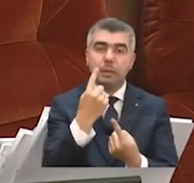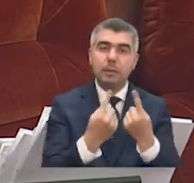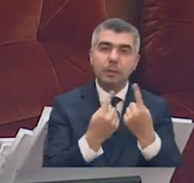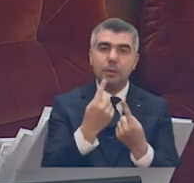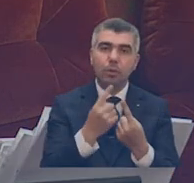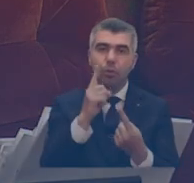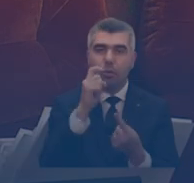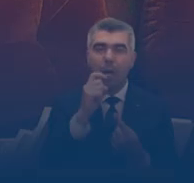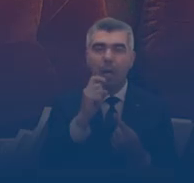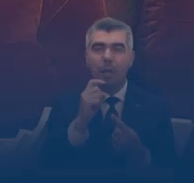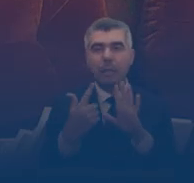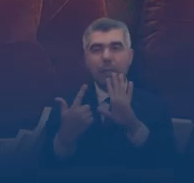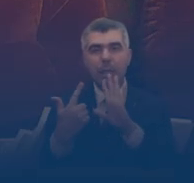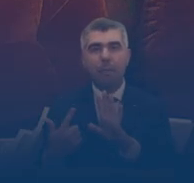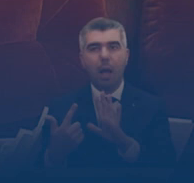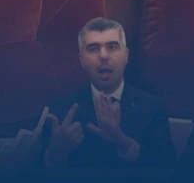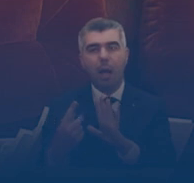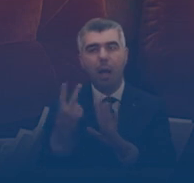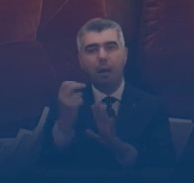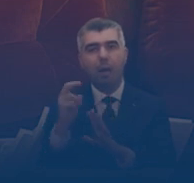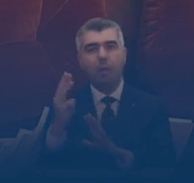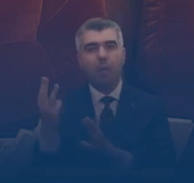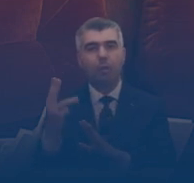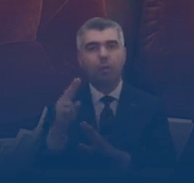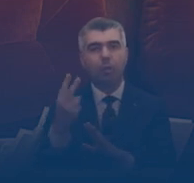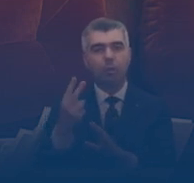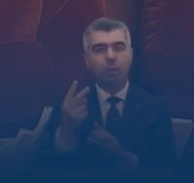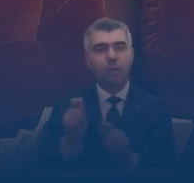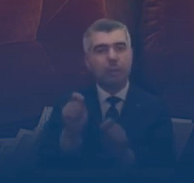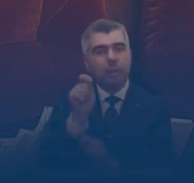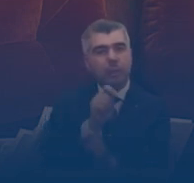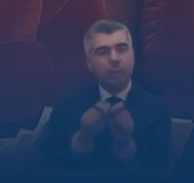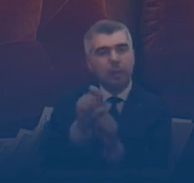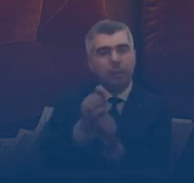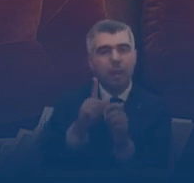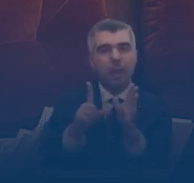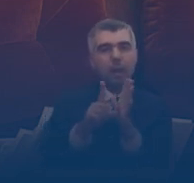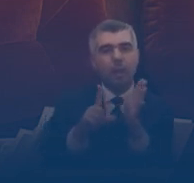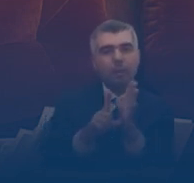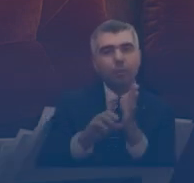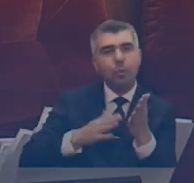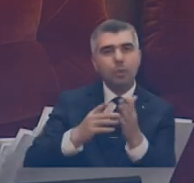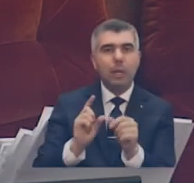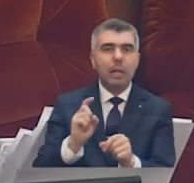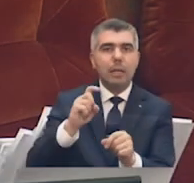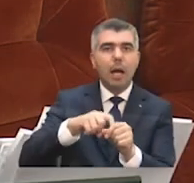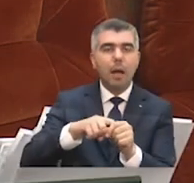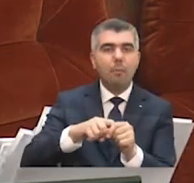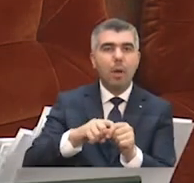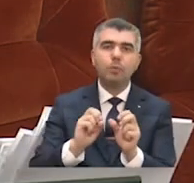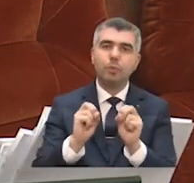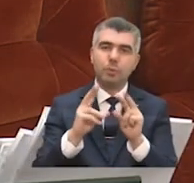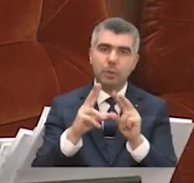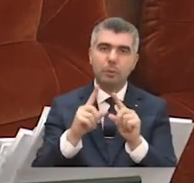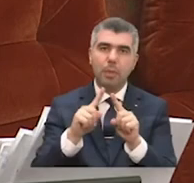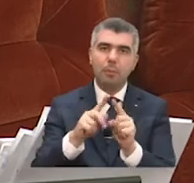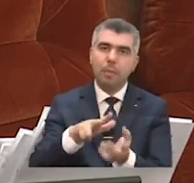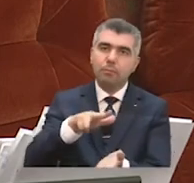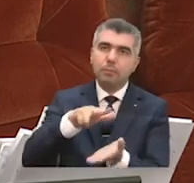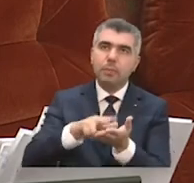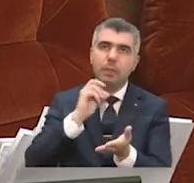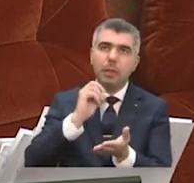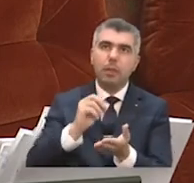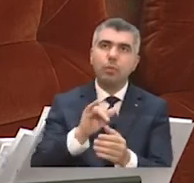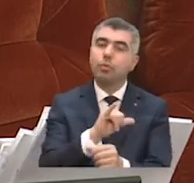ليوليوز 2023 لمعالجة شاملة لمدونات الشغل، ووفرنا أجواء الثقة مع النقابات باش نقدروا نوصلوا لهذا الهدف، وهذا الشيء ما